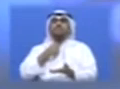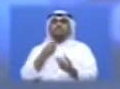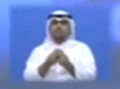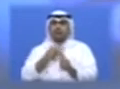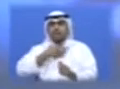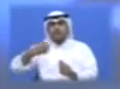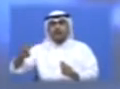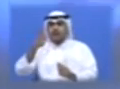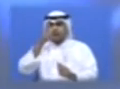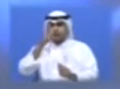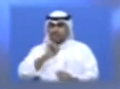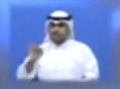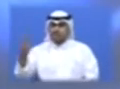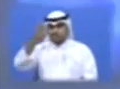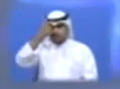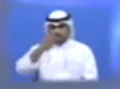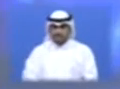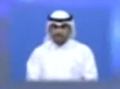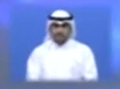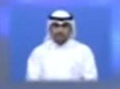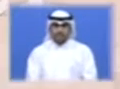حنجرة تالفة لأحد المرضى.